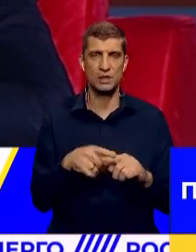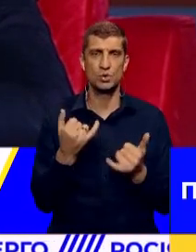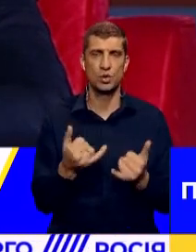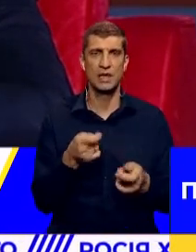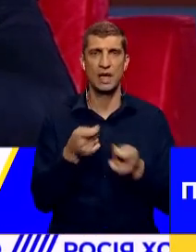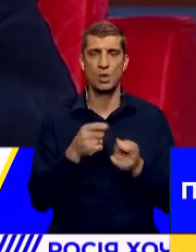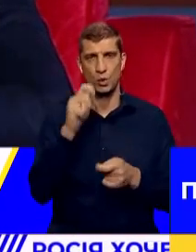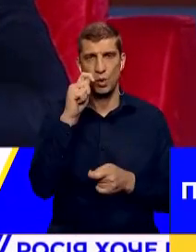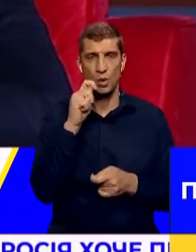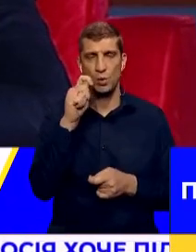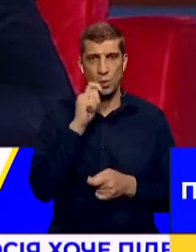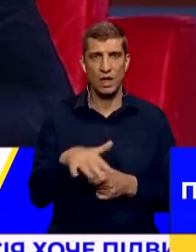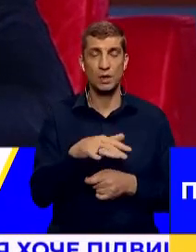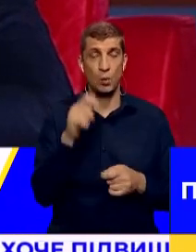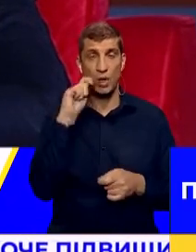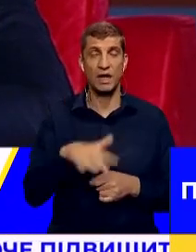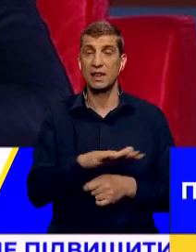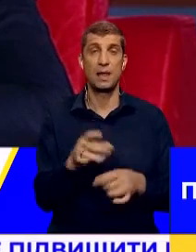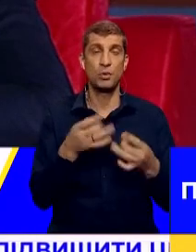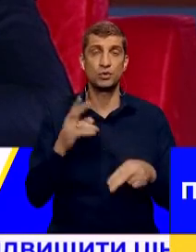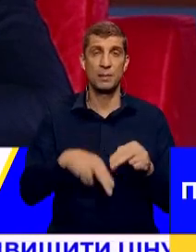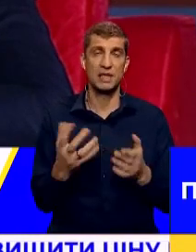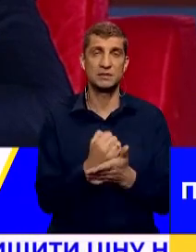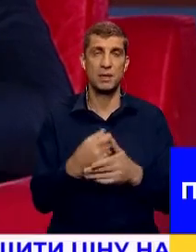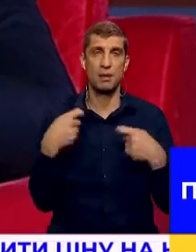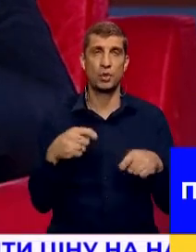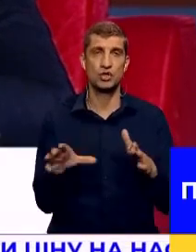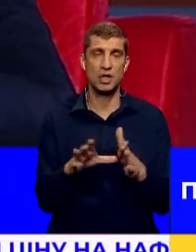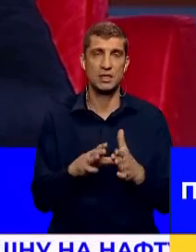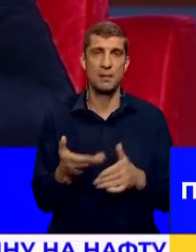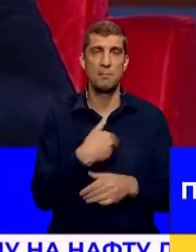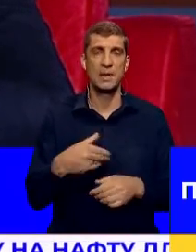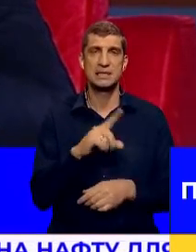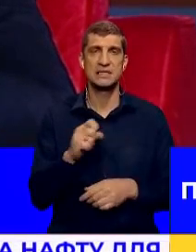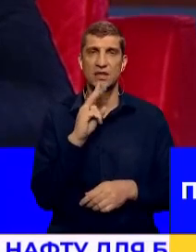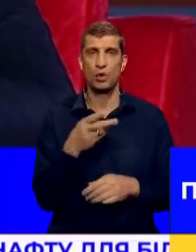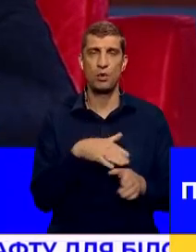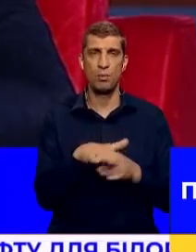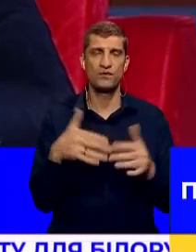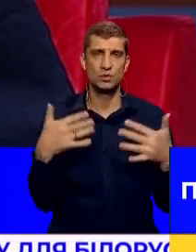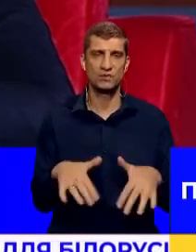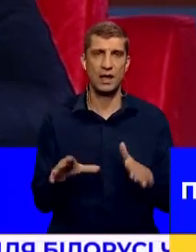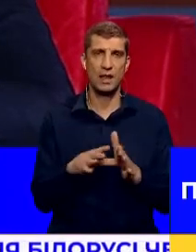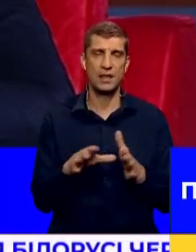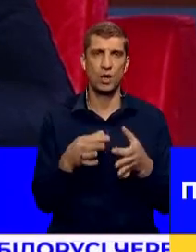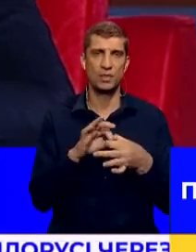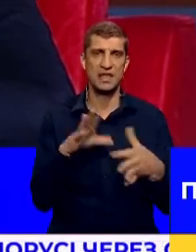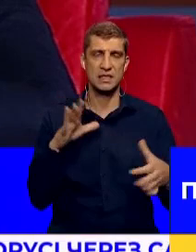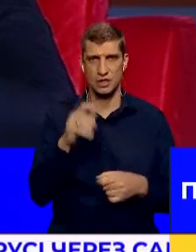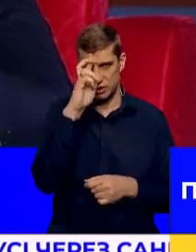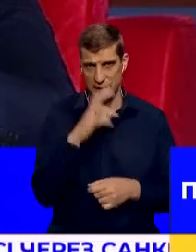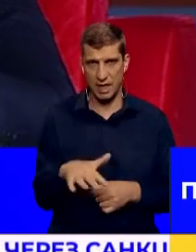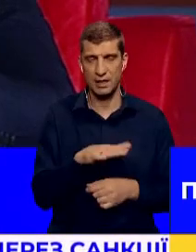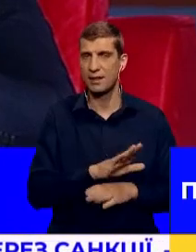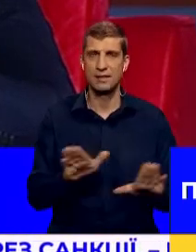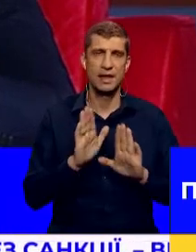країною, Україна не просто перестала заробляти на продажі електроенергії, ми за 2 роки повністю втратили енергонезалежність країни.